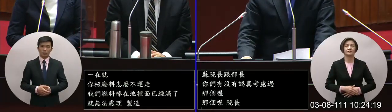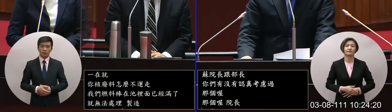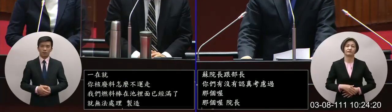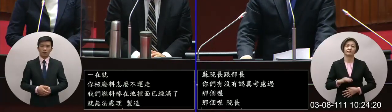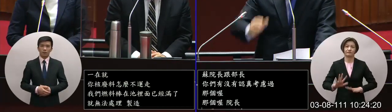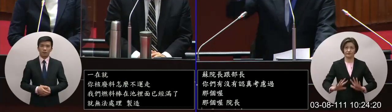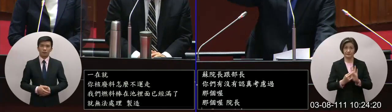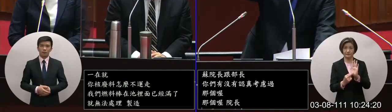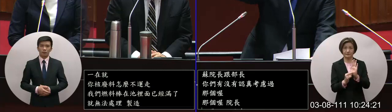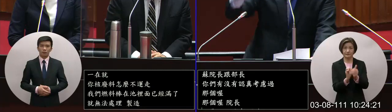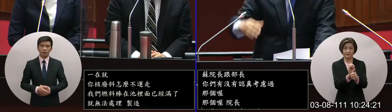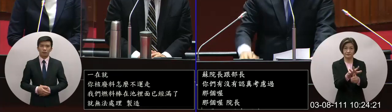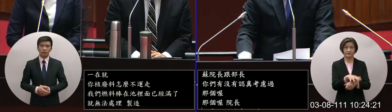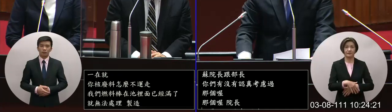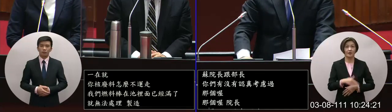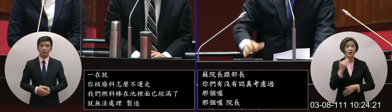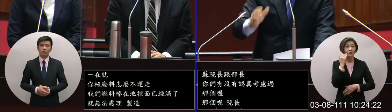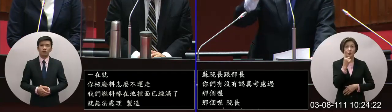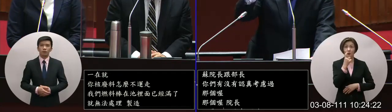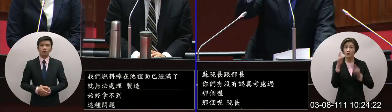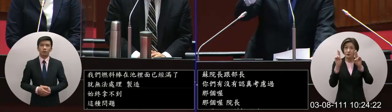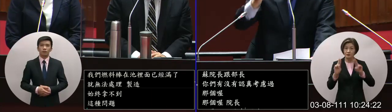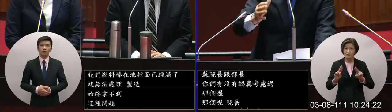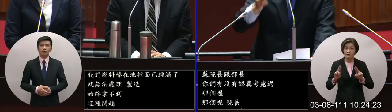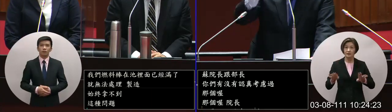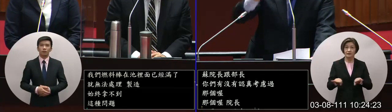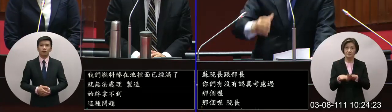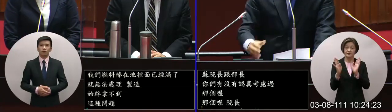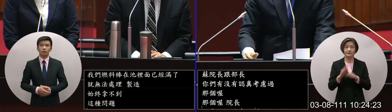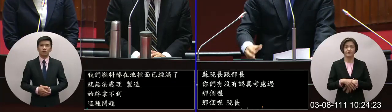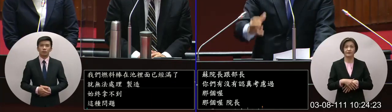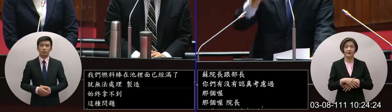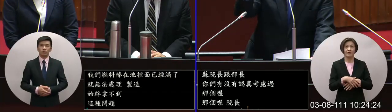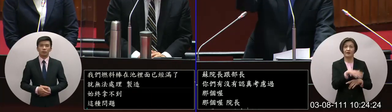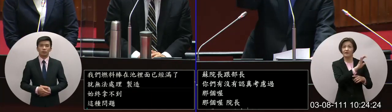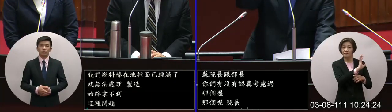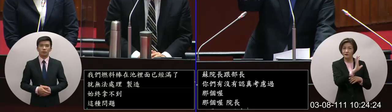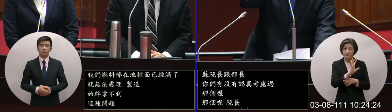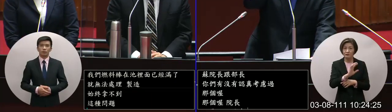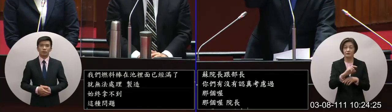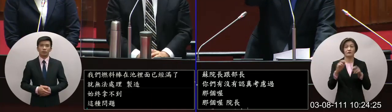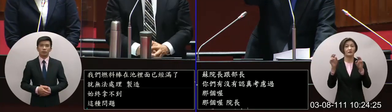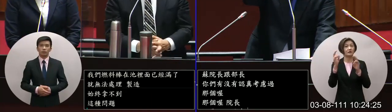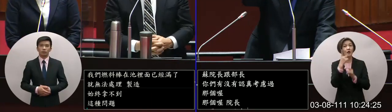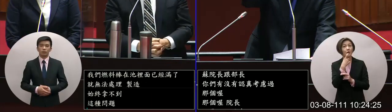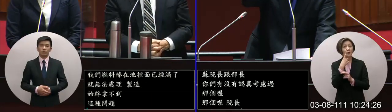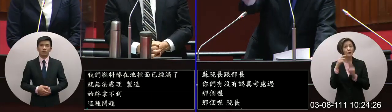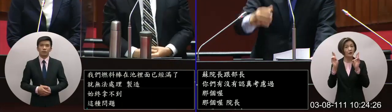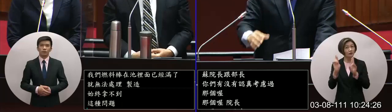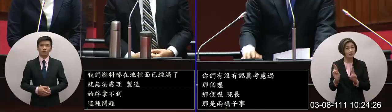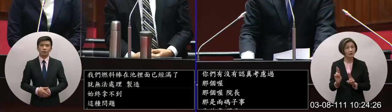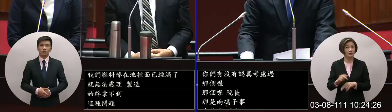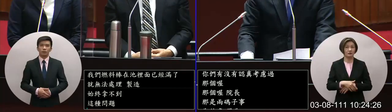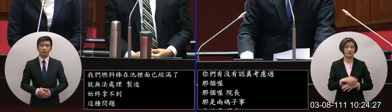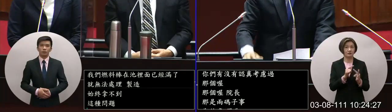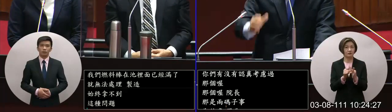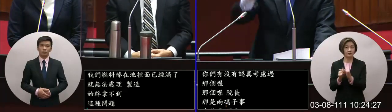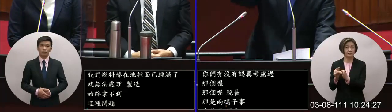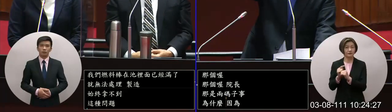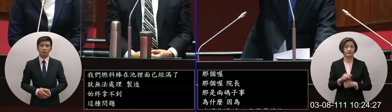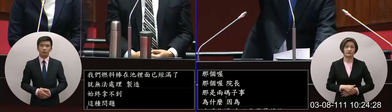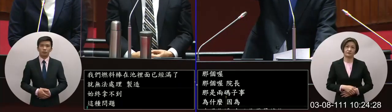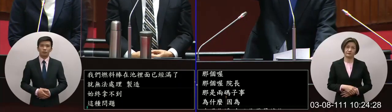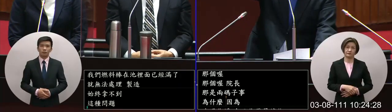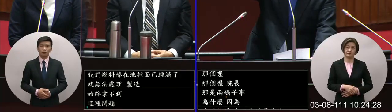讲，你今天发展绿能，你的风电、你的绿能那些电那些板，其